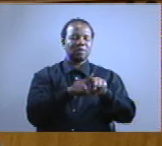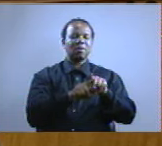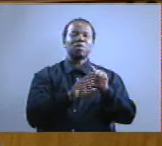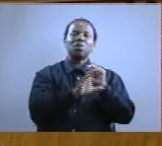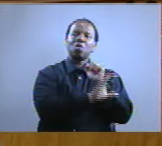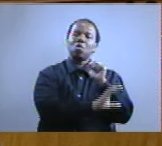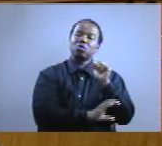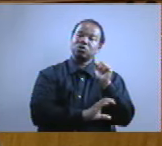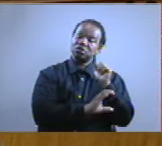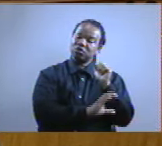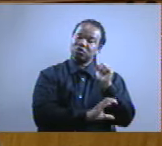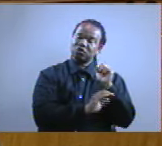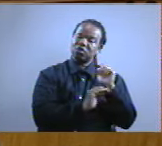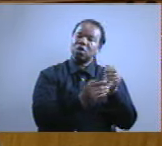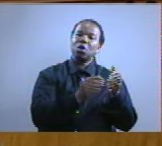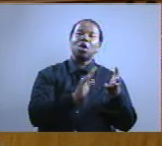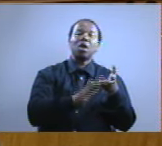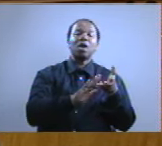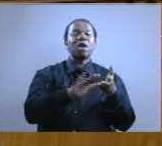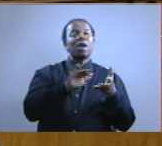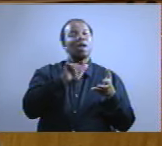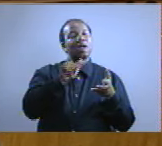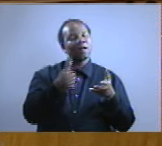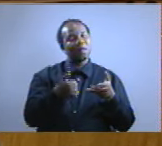van 2012.